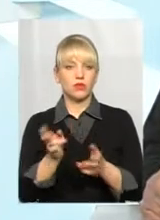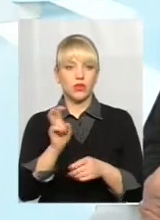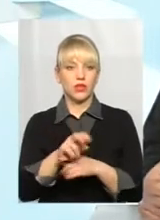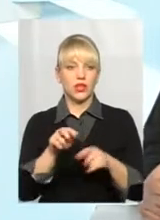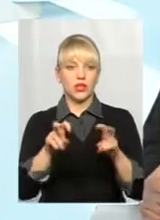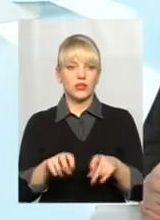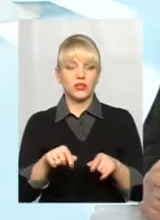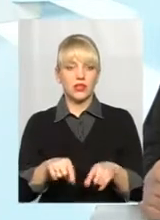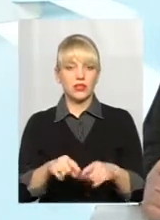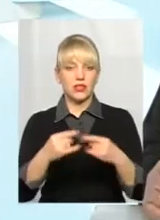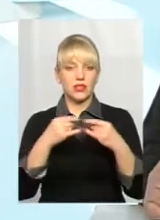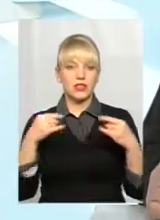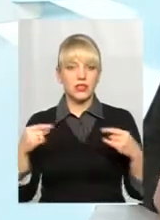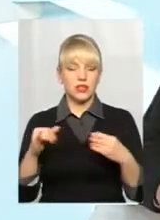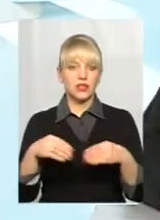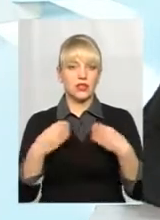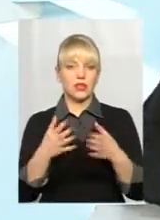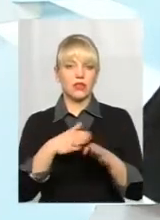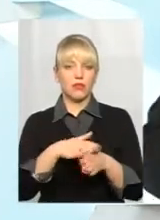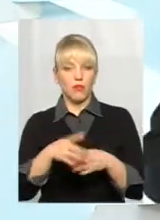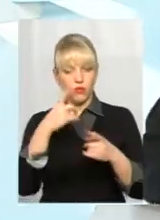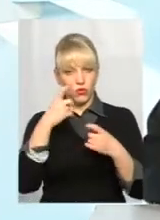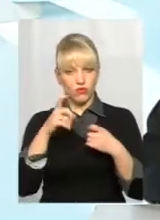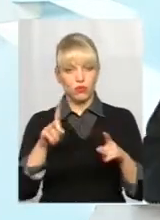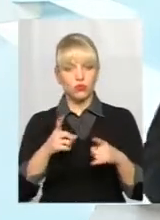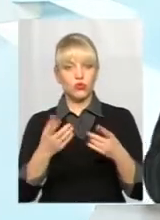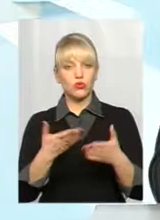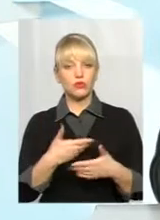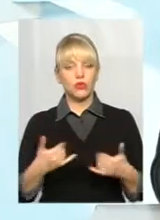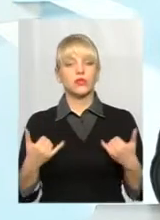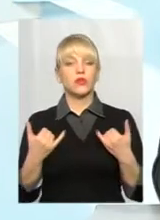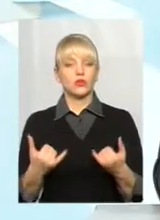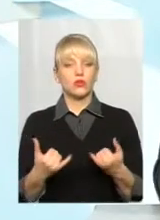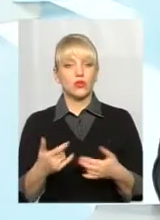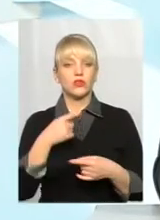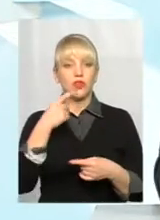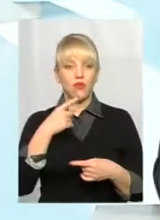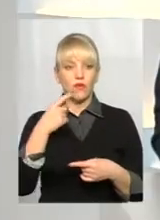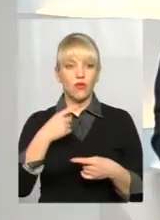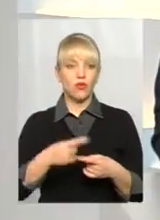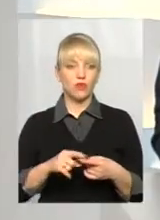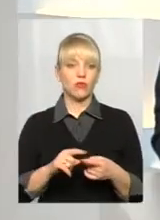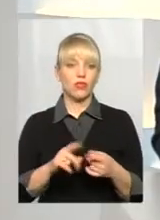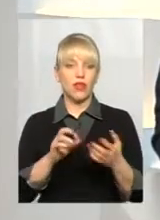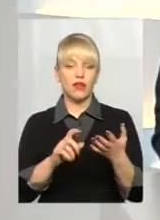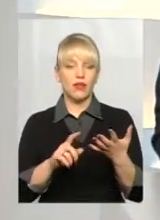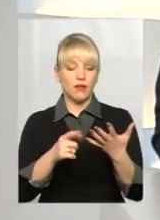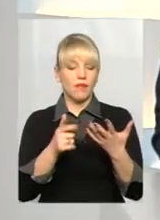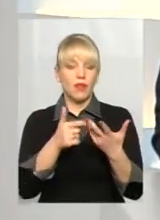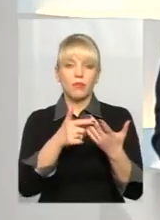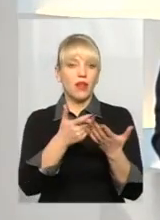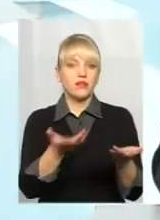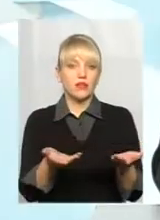цей столик і надати повну інформацію. Тому що ми сьогодні говоримо на пальцях, ми нічого не знаємо. А що я